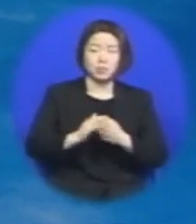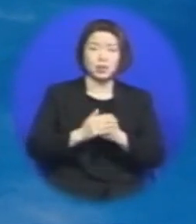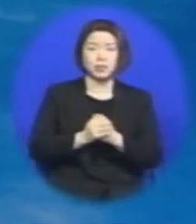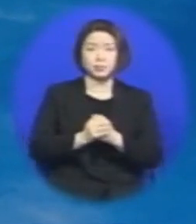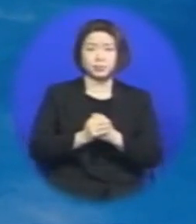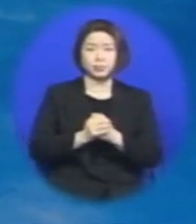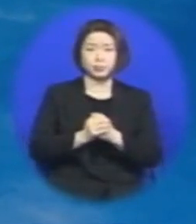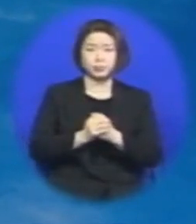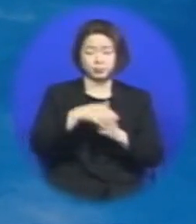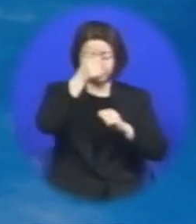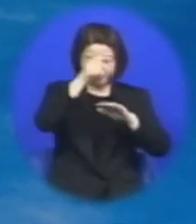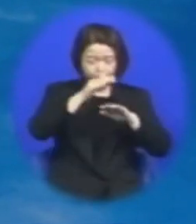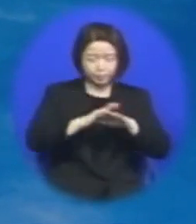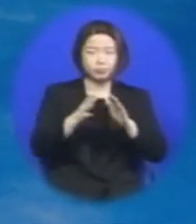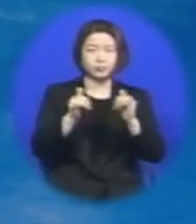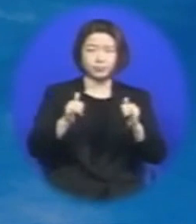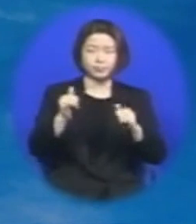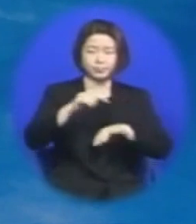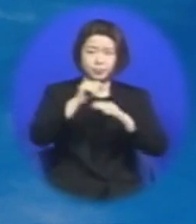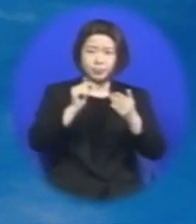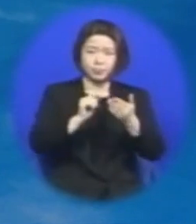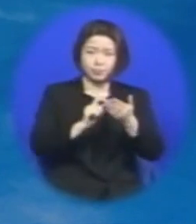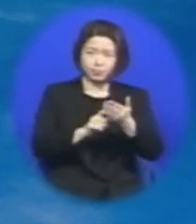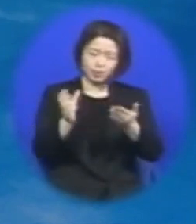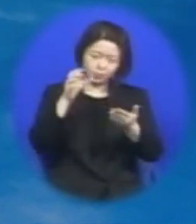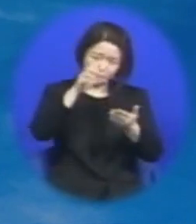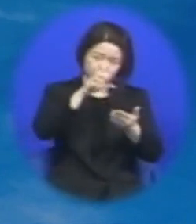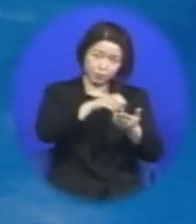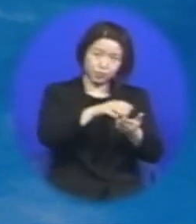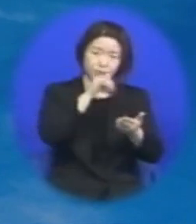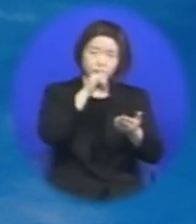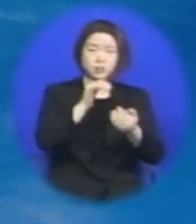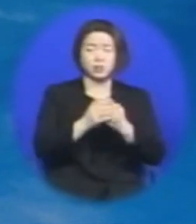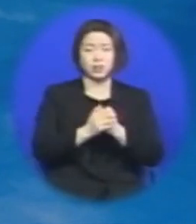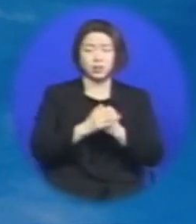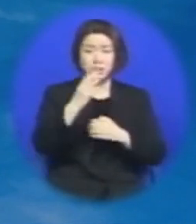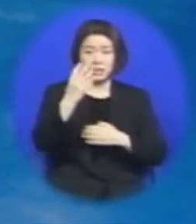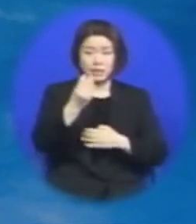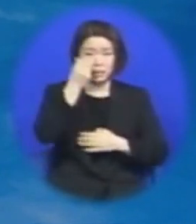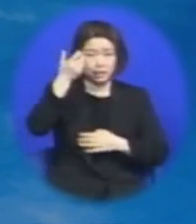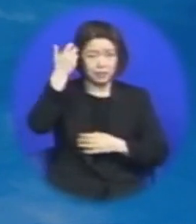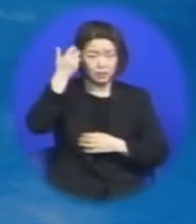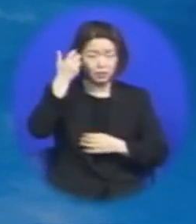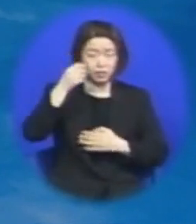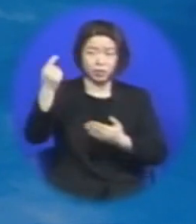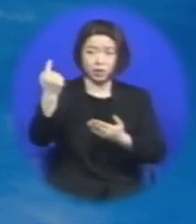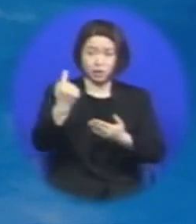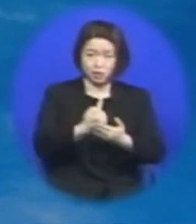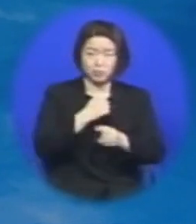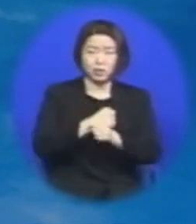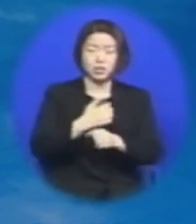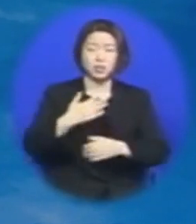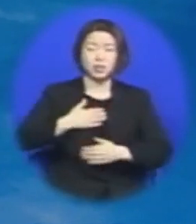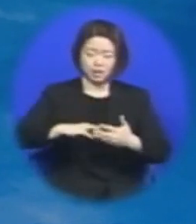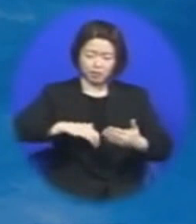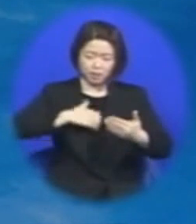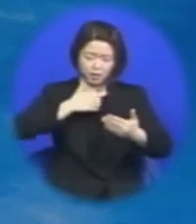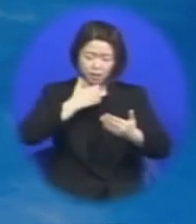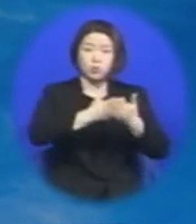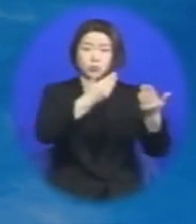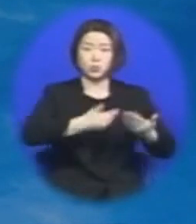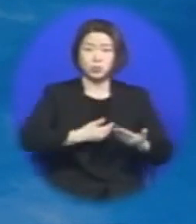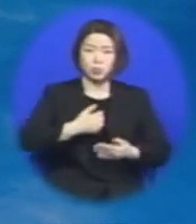그렇지만 예배자의 마음을 그대로 담아 있어요 성령이여 강림하사 나를 감화하시고